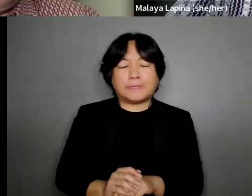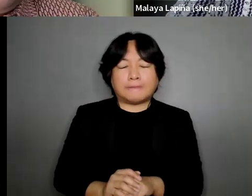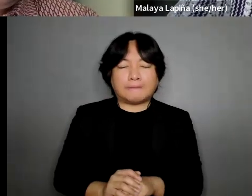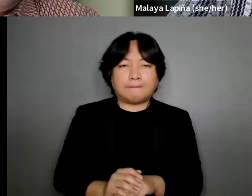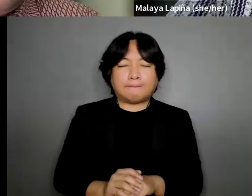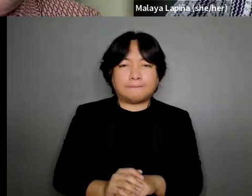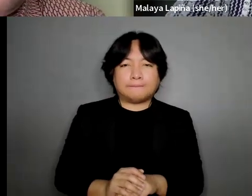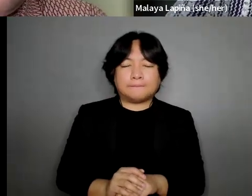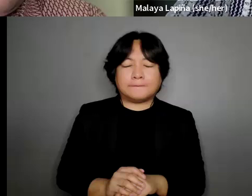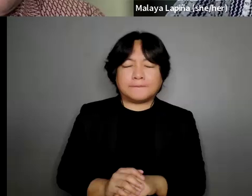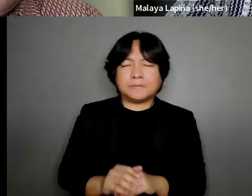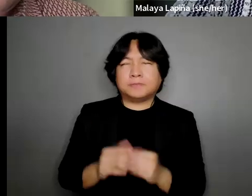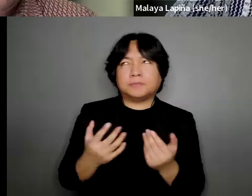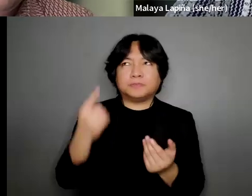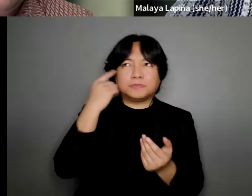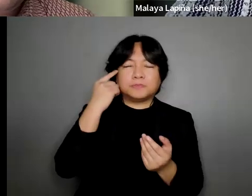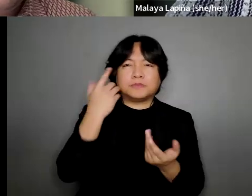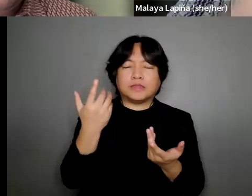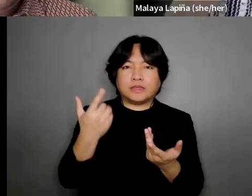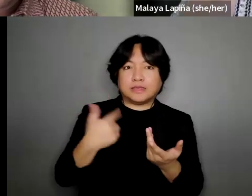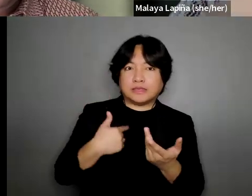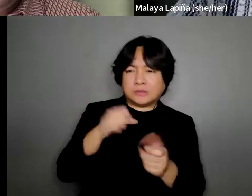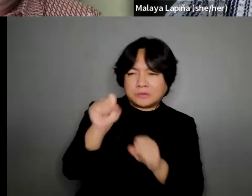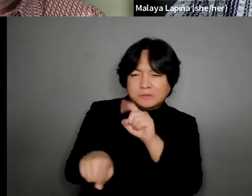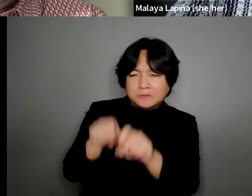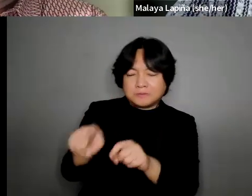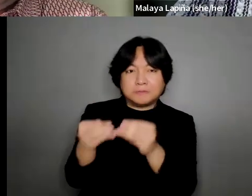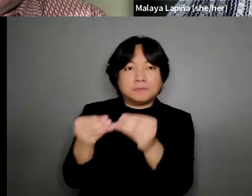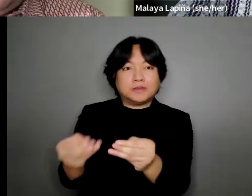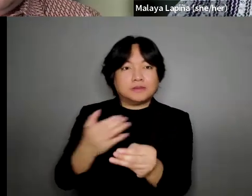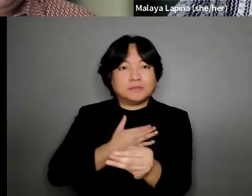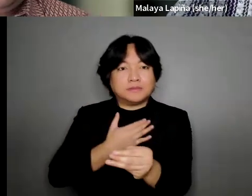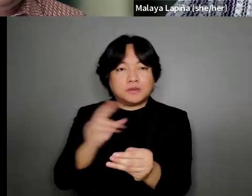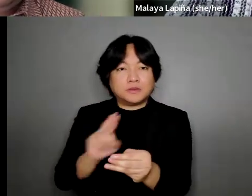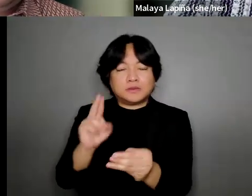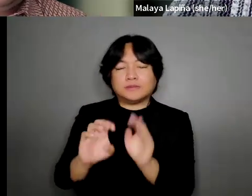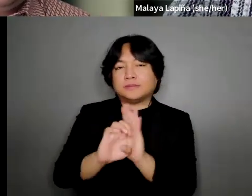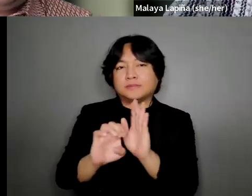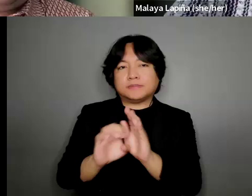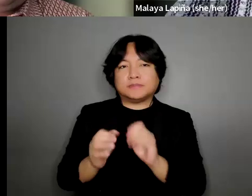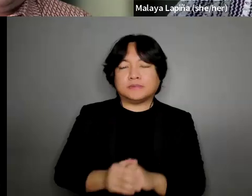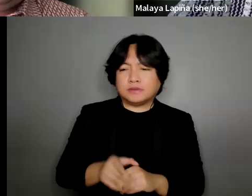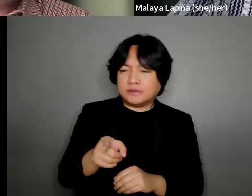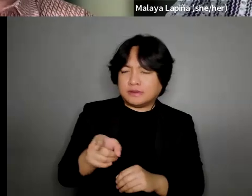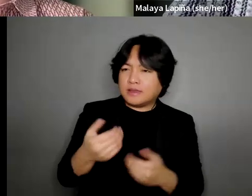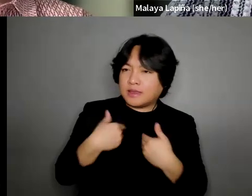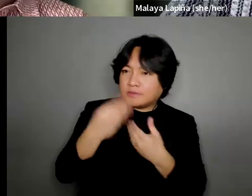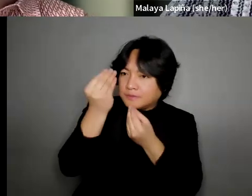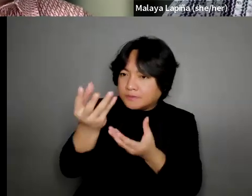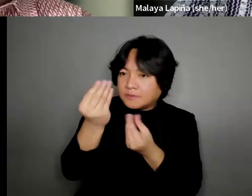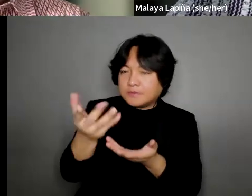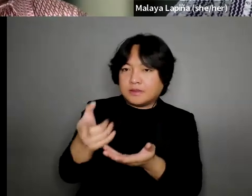one pagsisimula yung pag-interrogate ko ng method so sa ginagamit ko na halimbawa yung informed consent, mga information sheet,